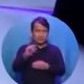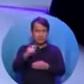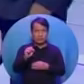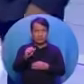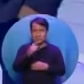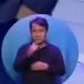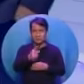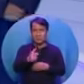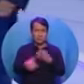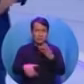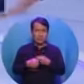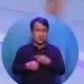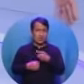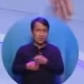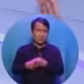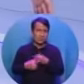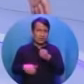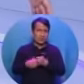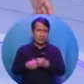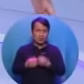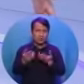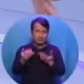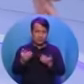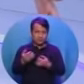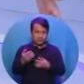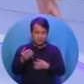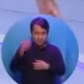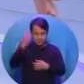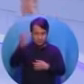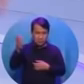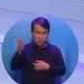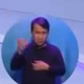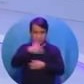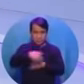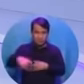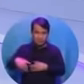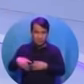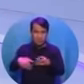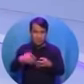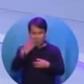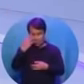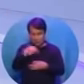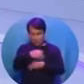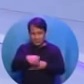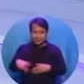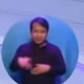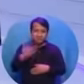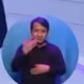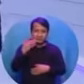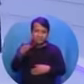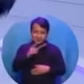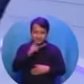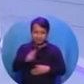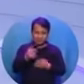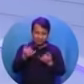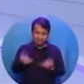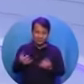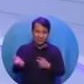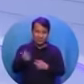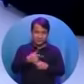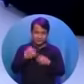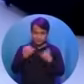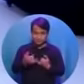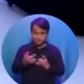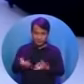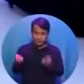ni Bernadette. Siguro nanggilip siya kanina kagabi. Maganda pa nanggilip niya. Na may swerte yung darating sa kanya sa araw na ito. At ito na nga yung kanyang